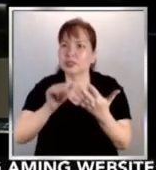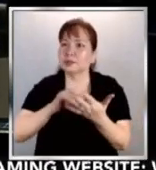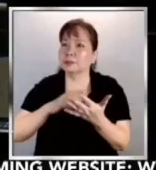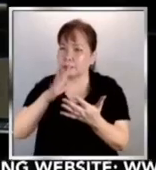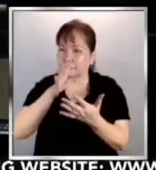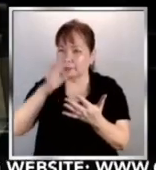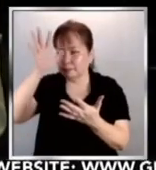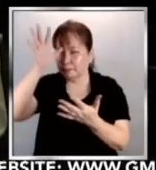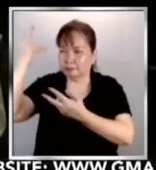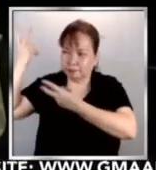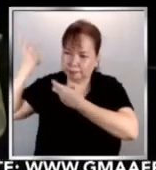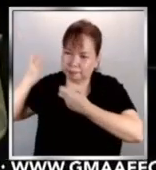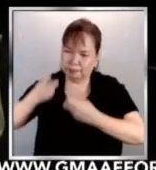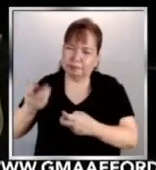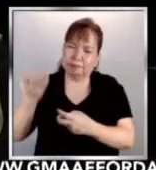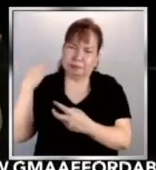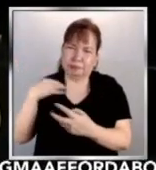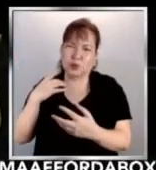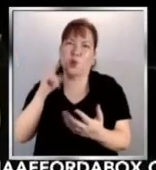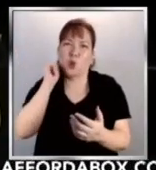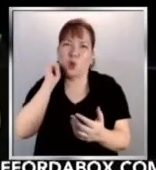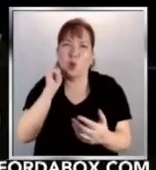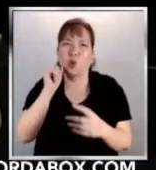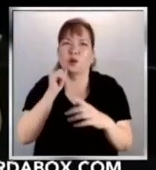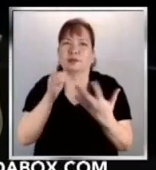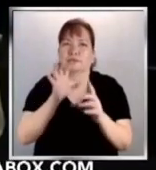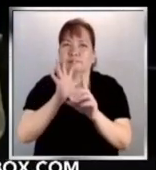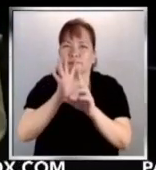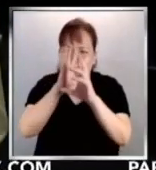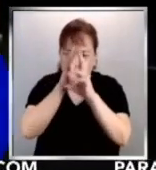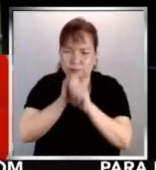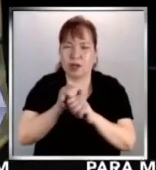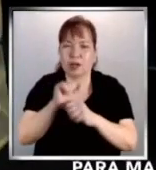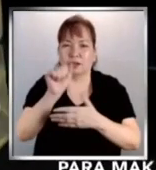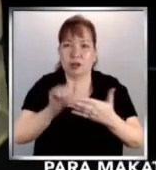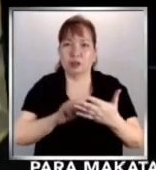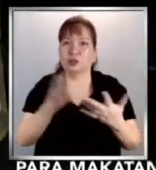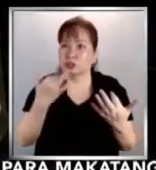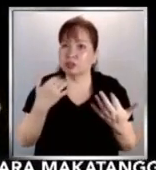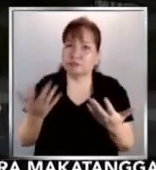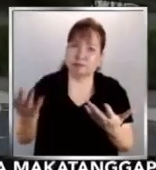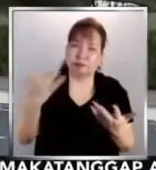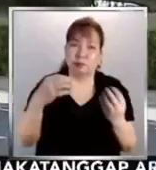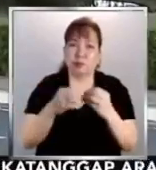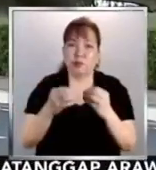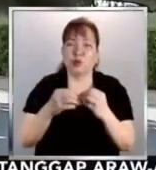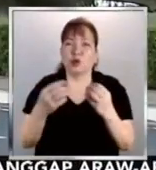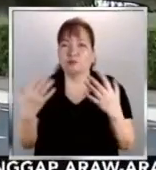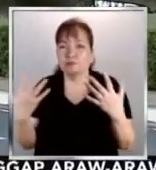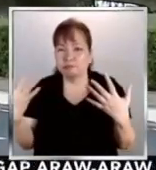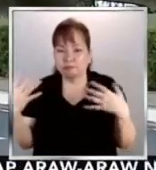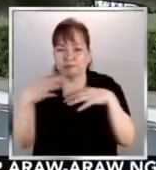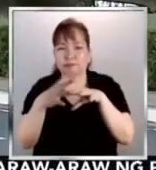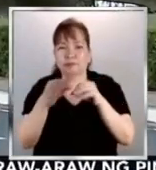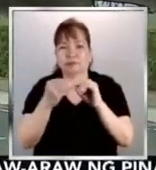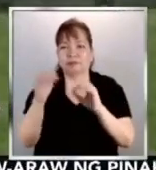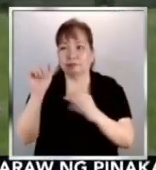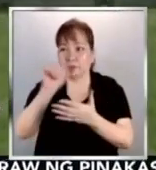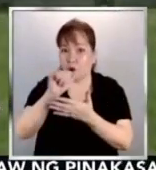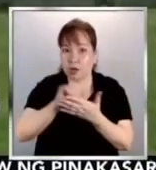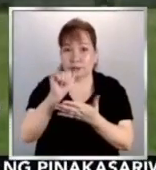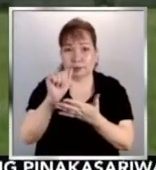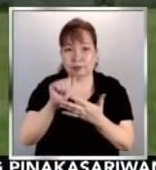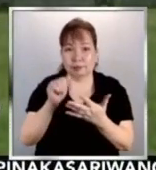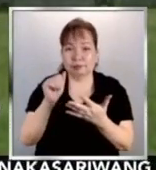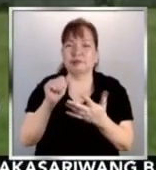years before. Let us also bring the arts into the modern digital era. 1966 nang itayo ang CCP